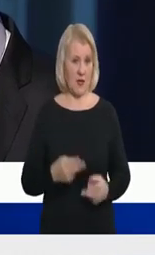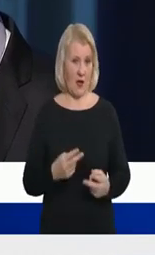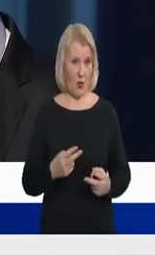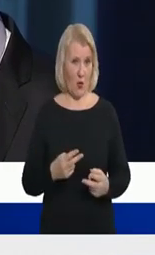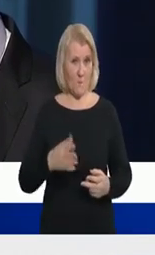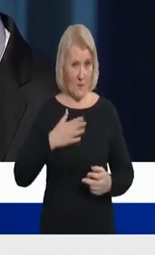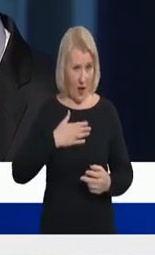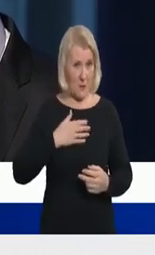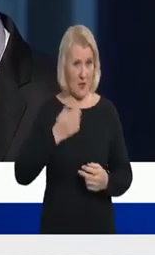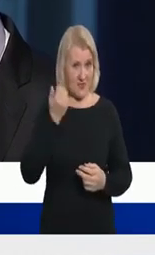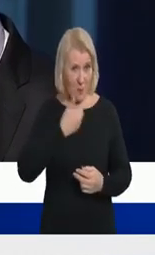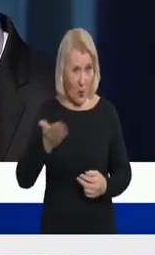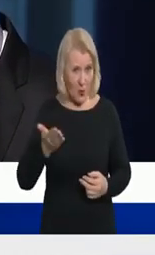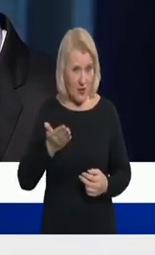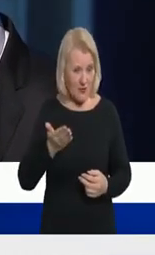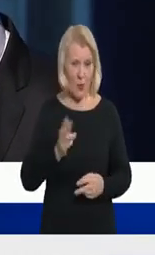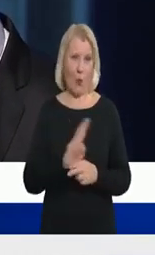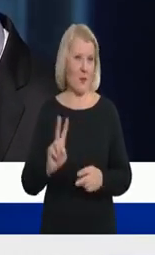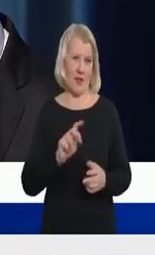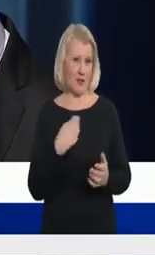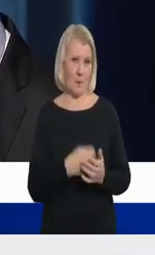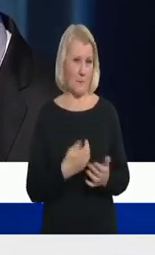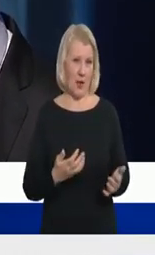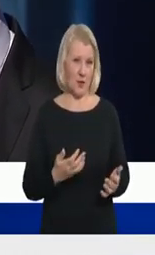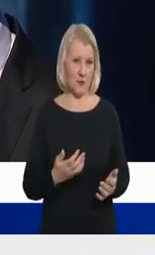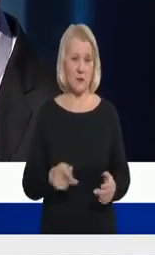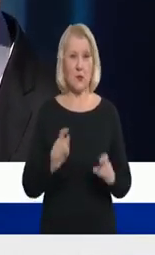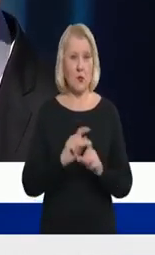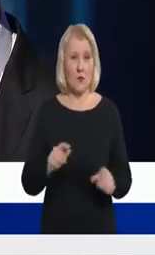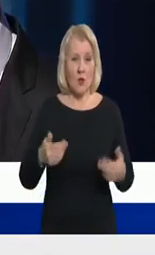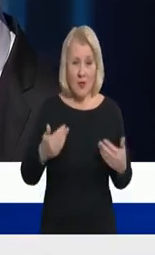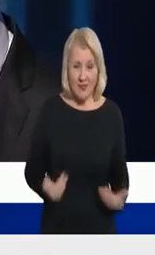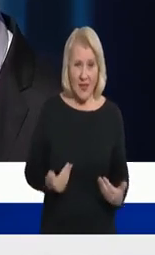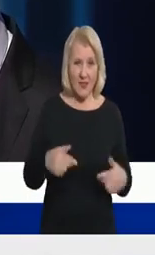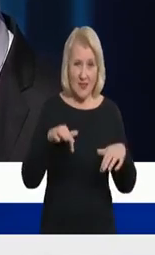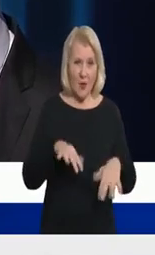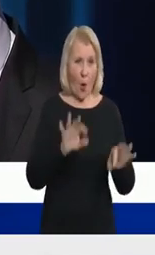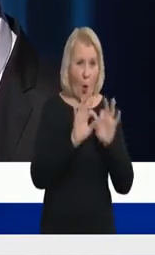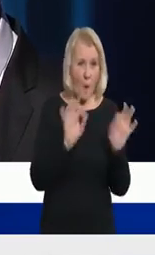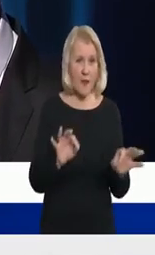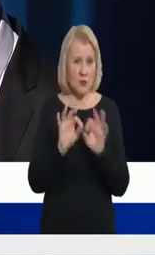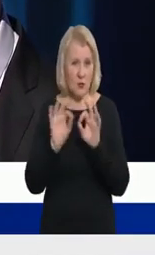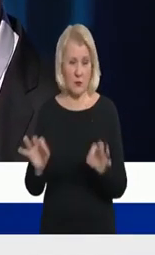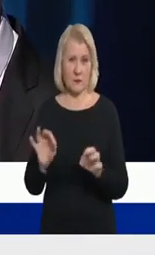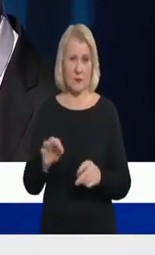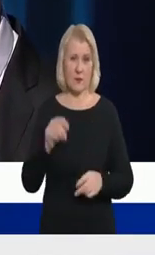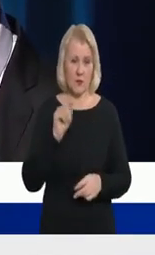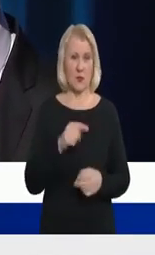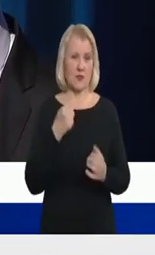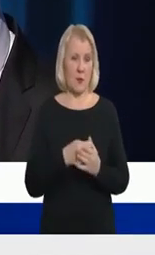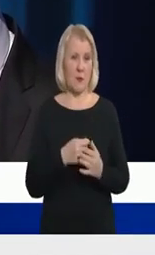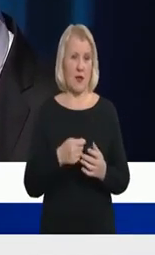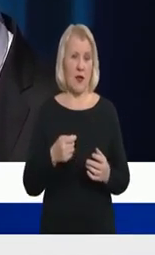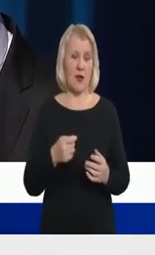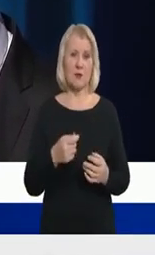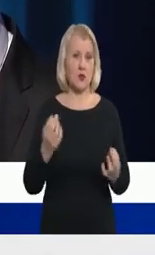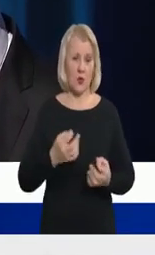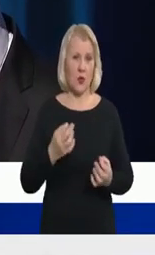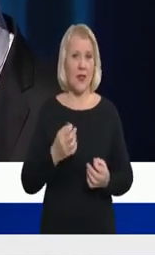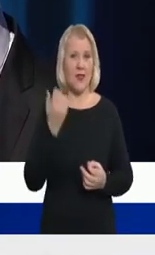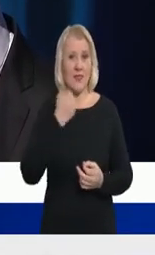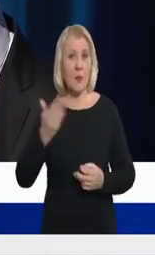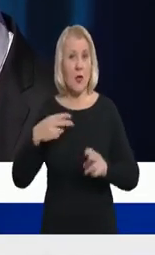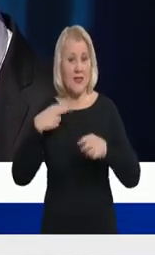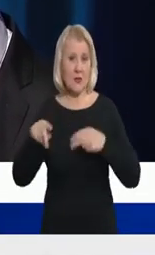neplatí, protože to, co se tady omezuje, je právě demokratická diskuze. Tady se místo